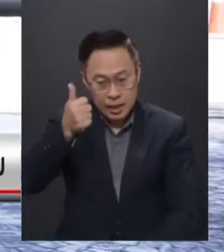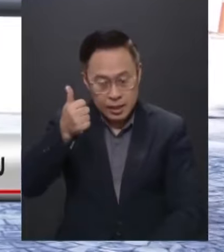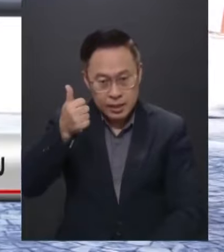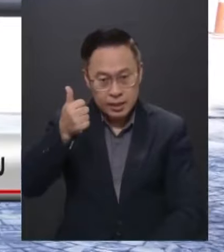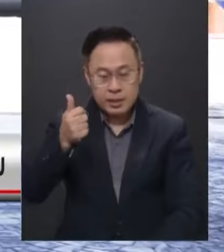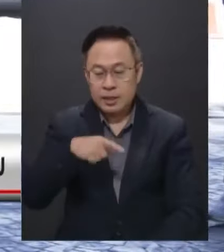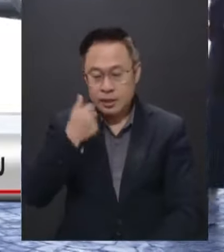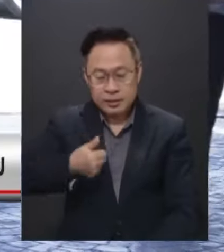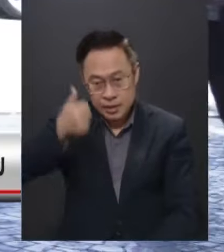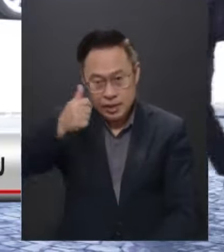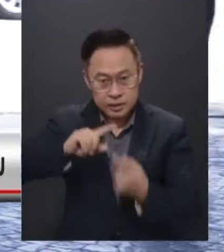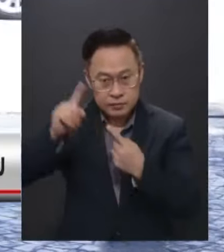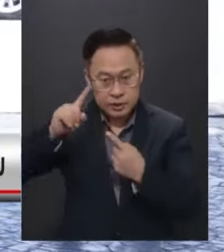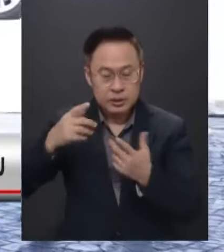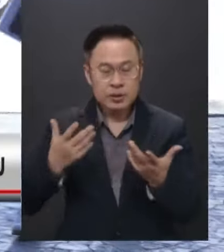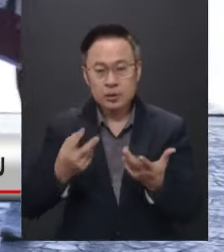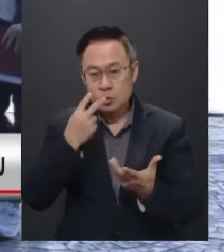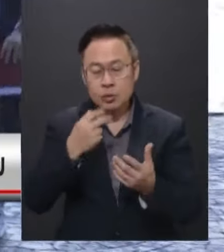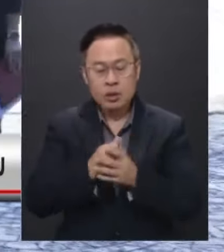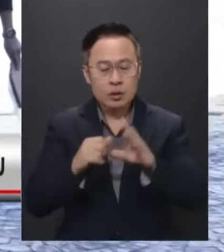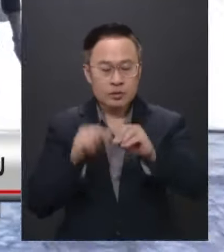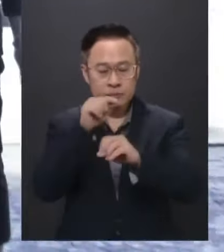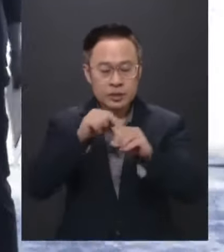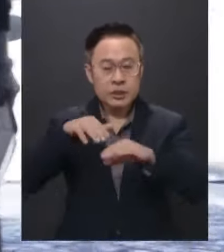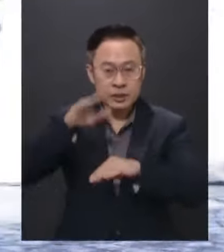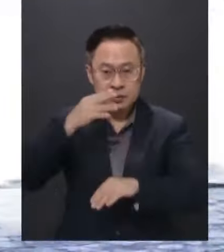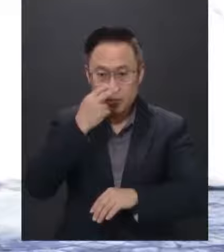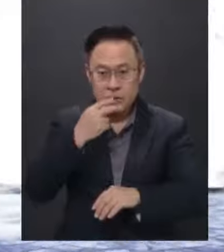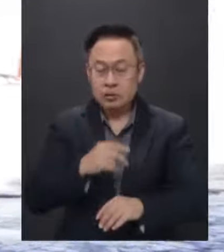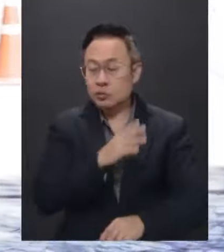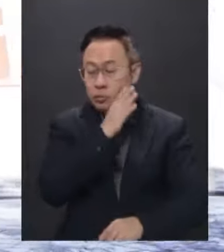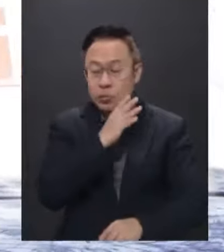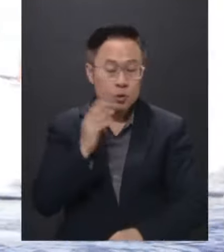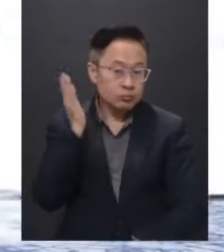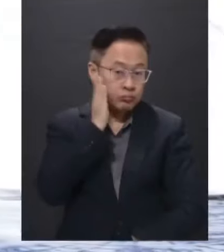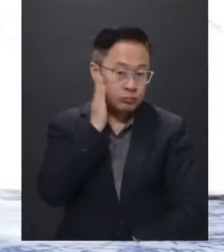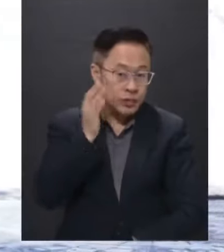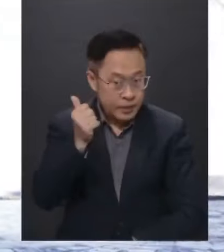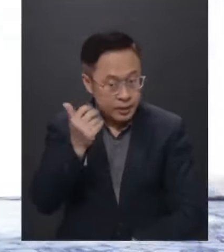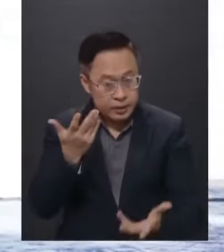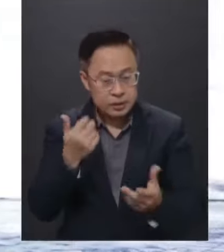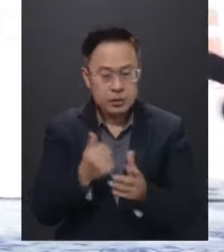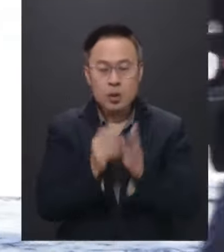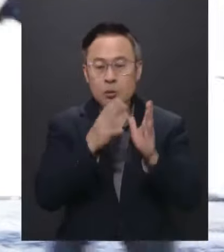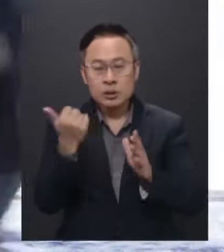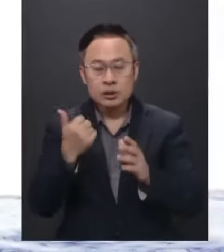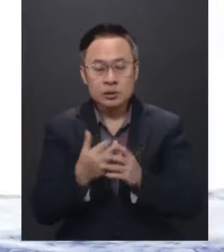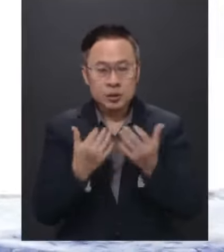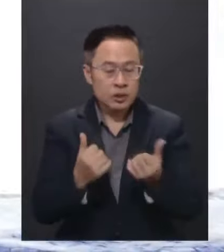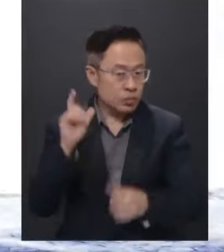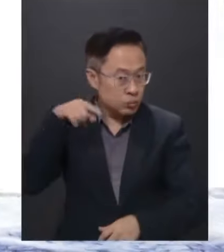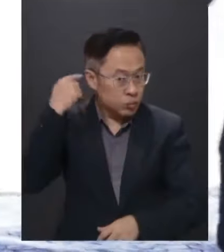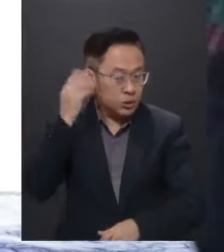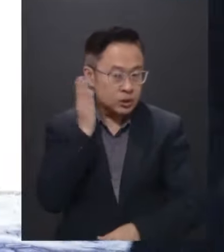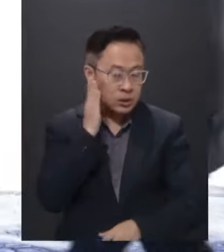แรกหรือเปล่าที่ก้าวขึ้นมาเป็นนายกสมาคมกีฬาฟุตบอลแห่งประเทศไทยเป็นมาดามแป้งไห ม หรือว่าจะมีคือมาดามแป้งนะตอนนี้ก็ต้องยอมรับ